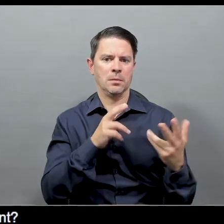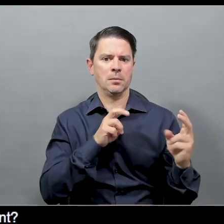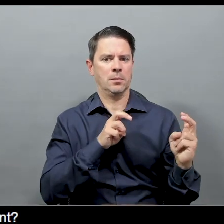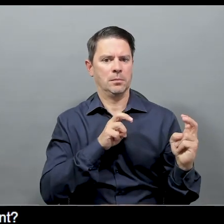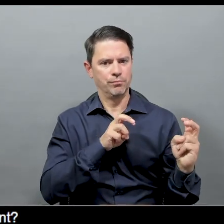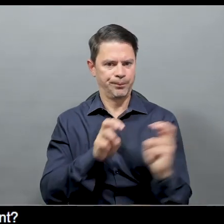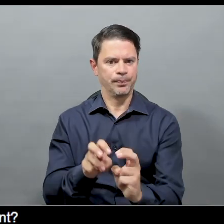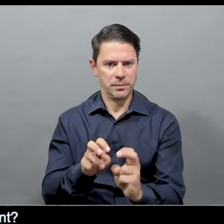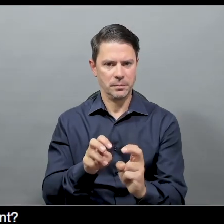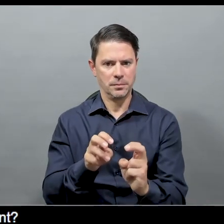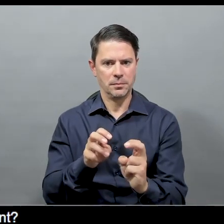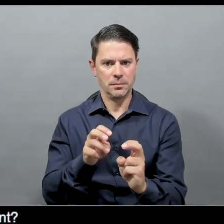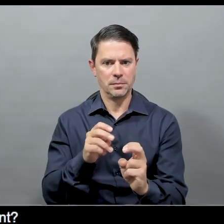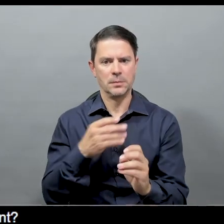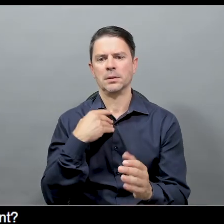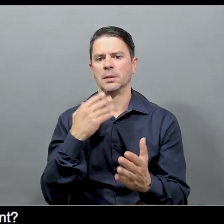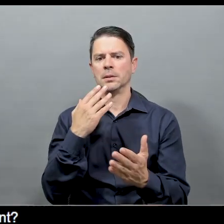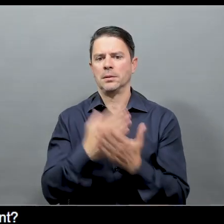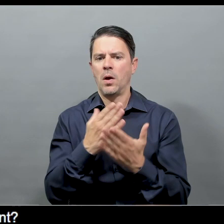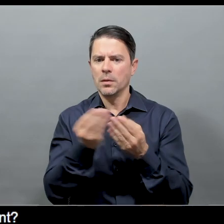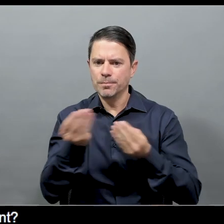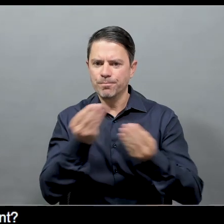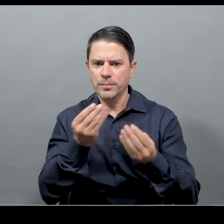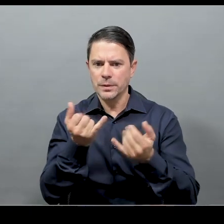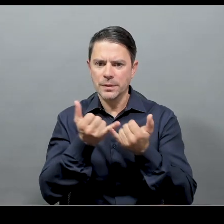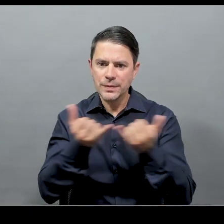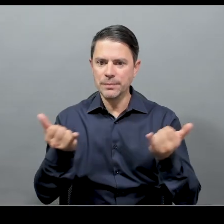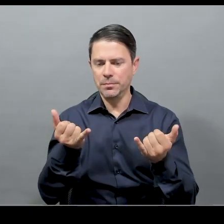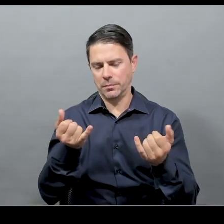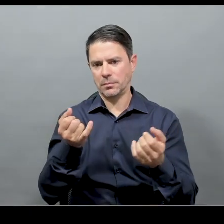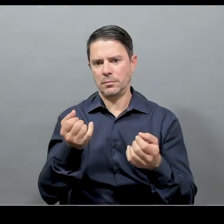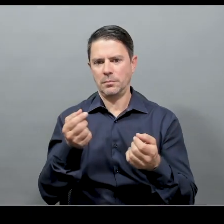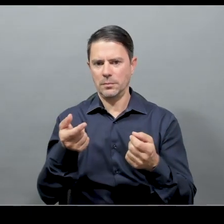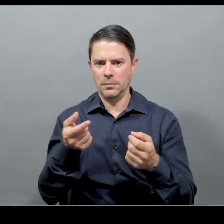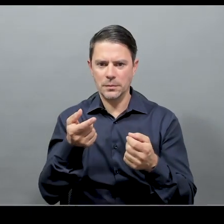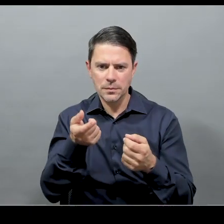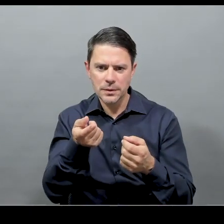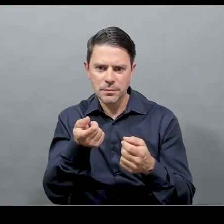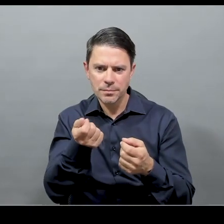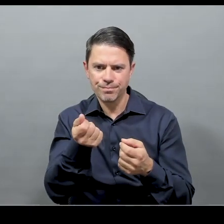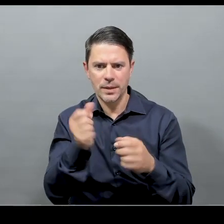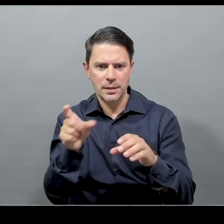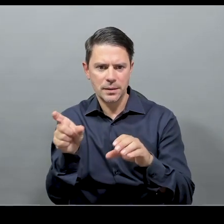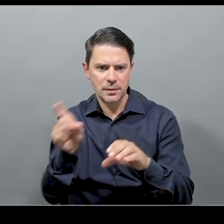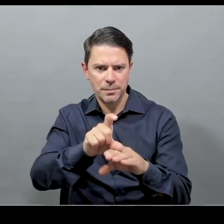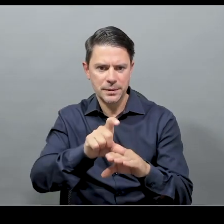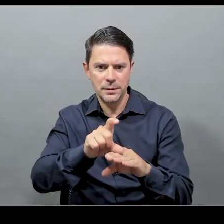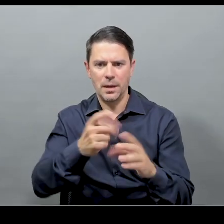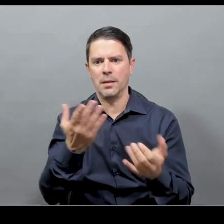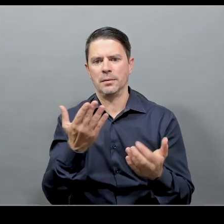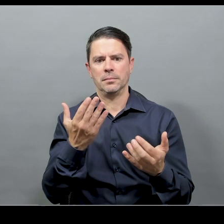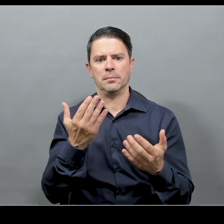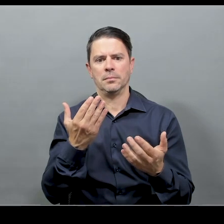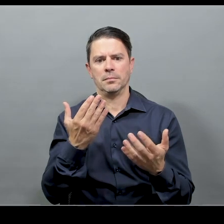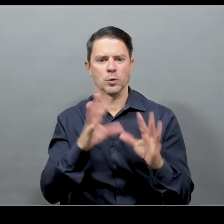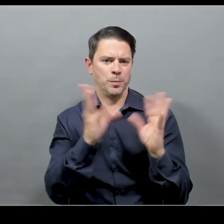kapitalisieren. Und daneben besteht die ohnehin immer bestehende Wohnraumförderung im studentischen Bereich im Umfang